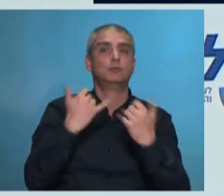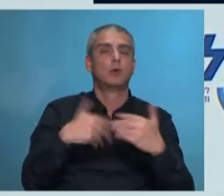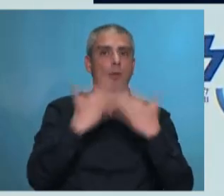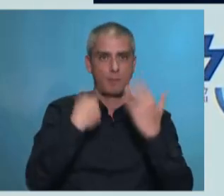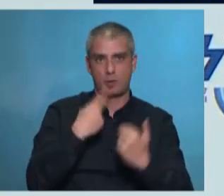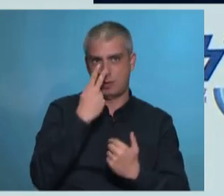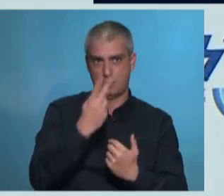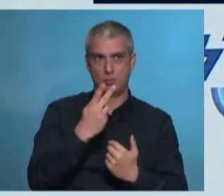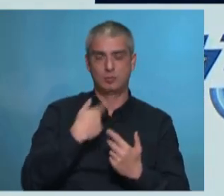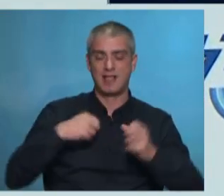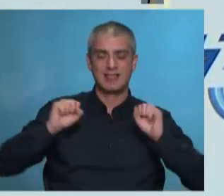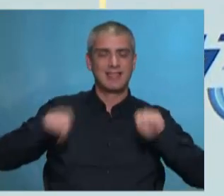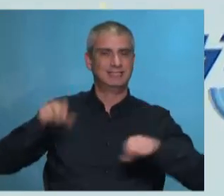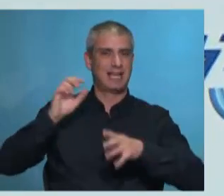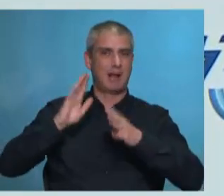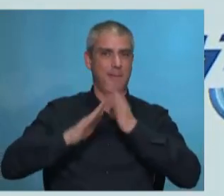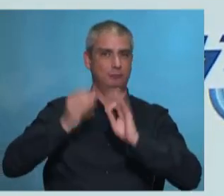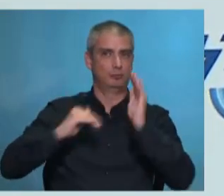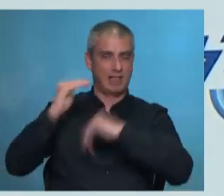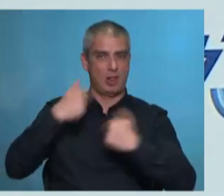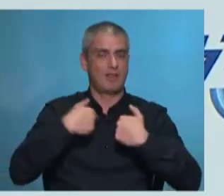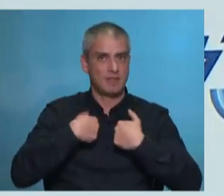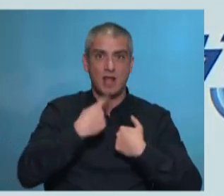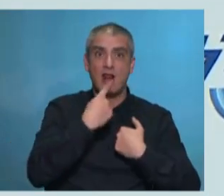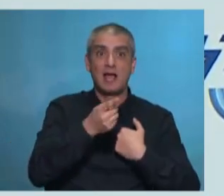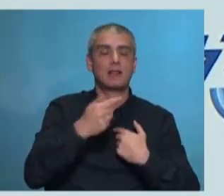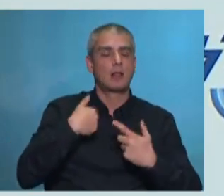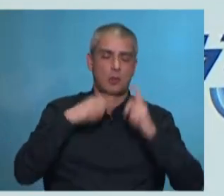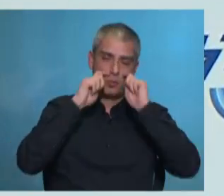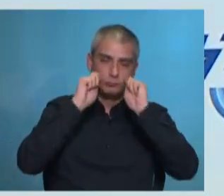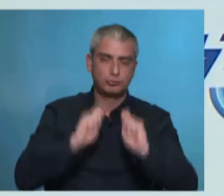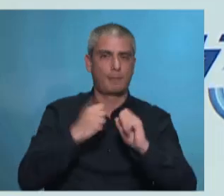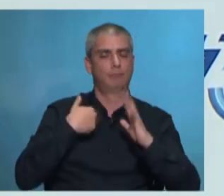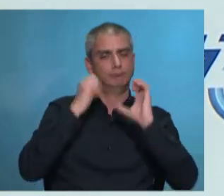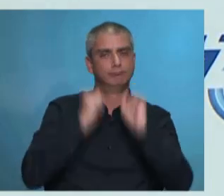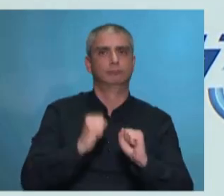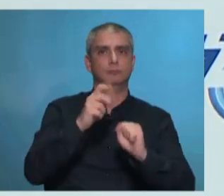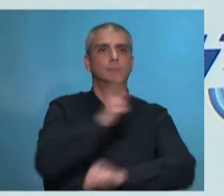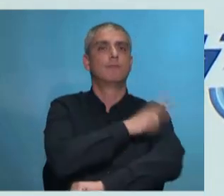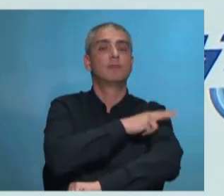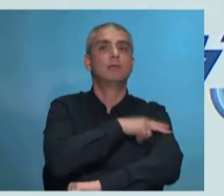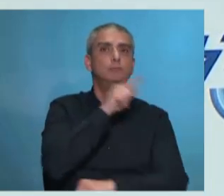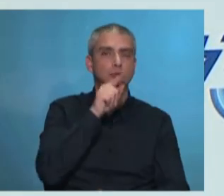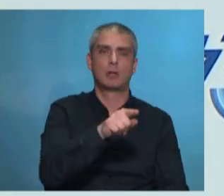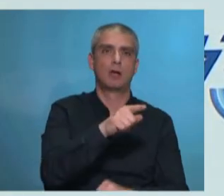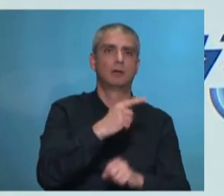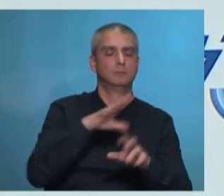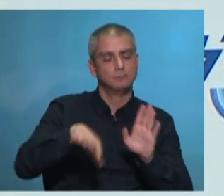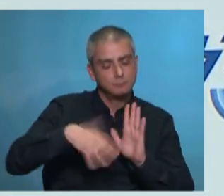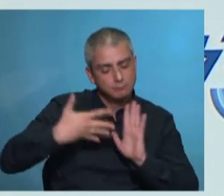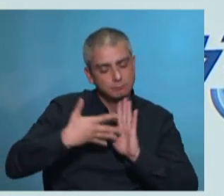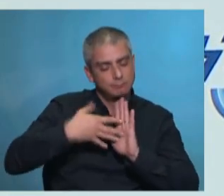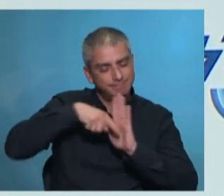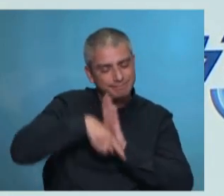לנכון הנשיאה חיות ואני לציין כי אנו סמוכות ובטוחות כי מערכת אכיפת החוק תמצה את